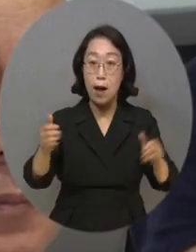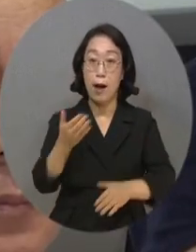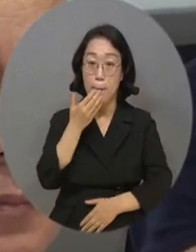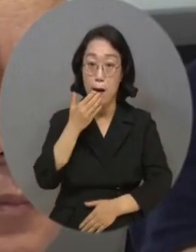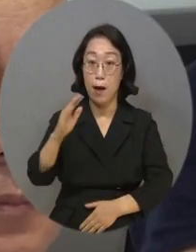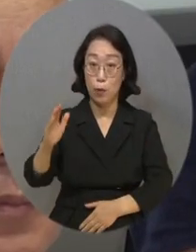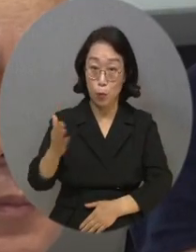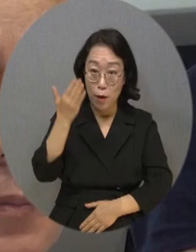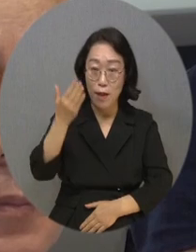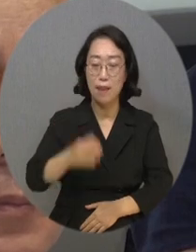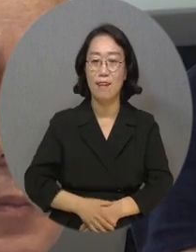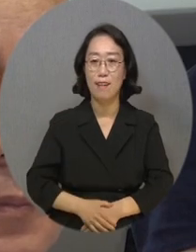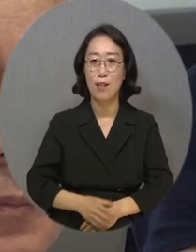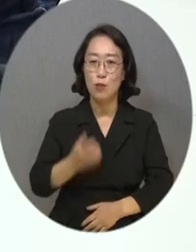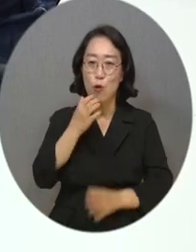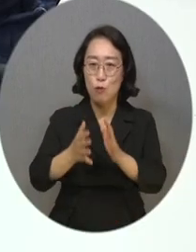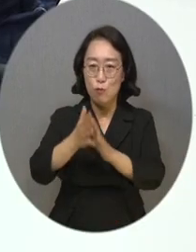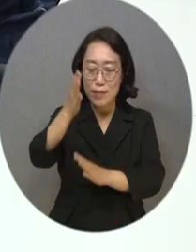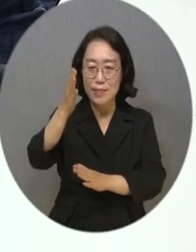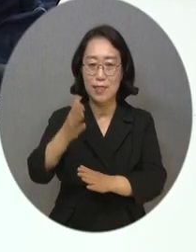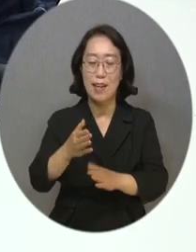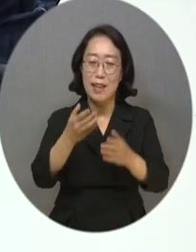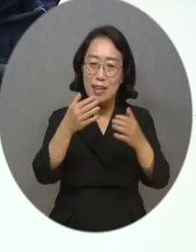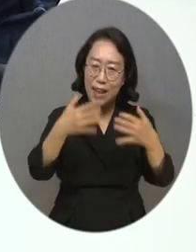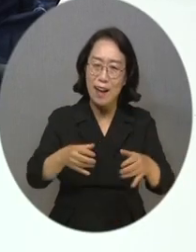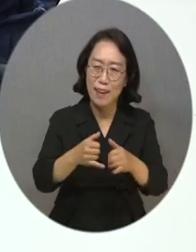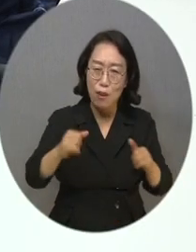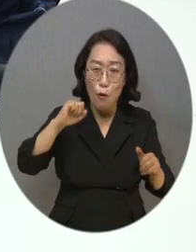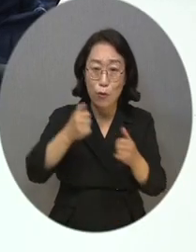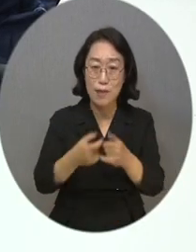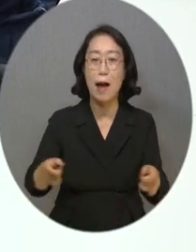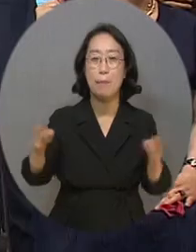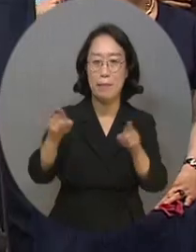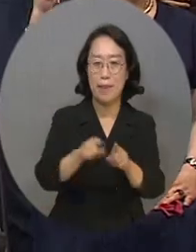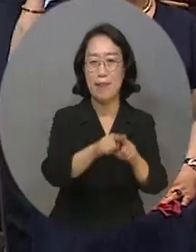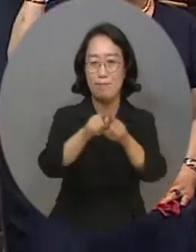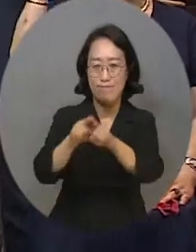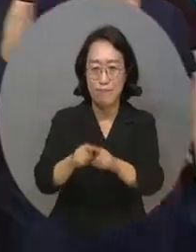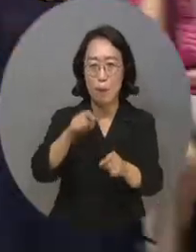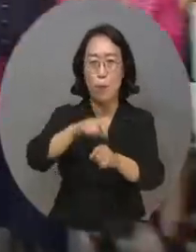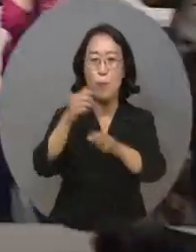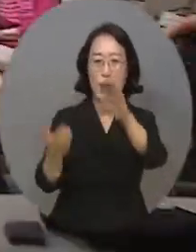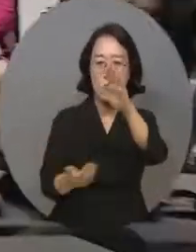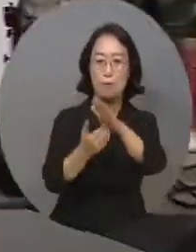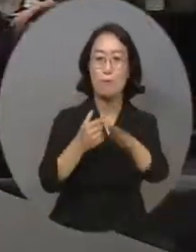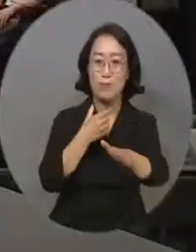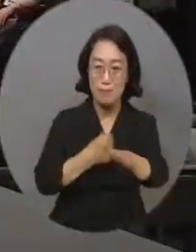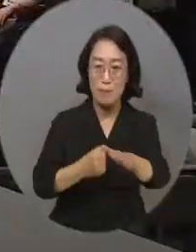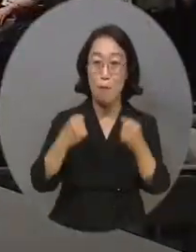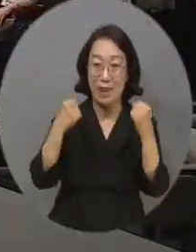제공해 서울시가 강조하는 약자와의 동행을 구현하겠다는 취지입니다. 화이팅!